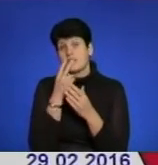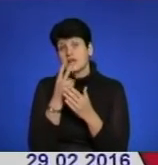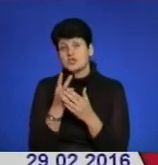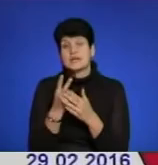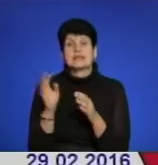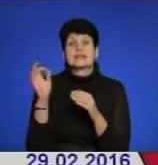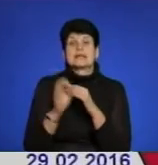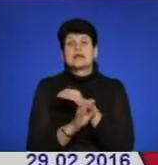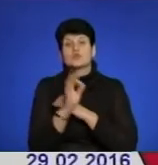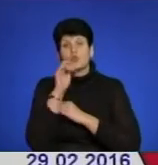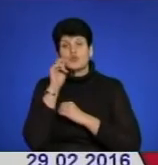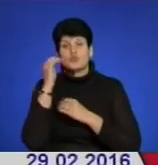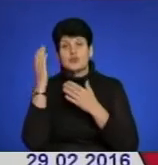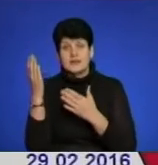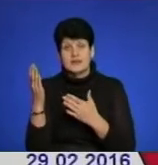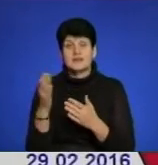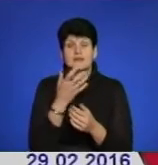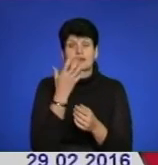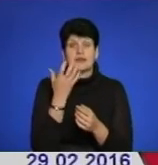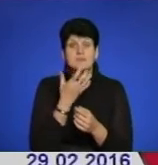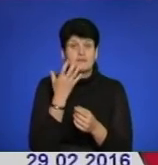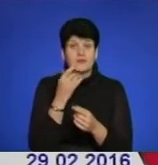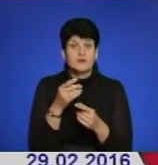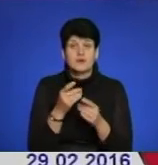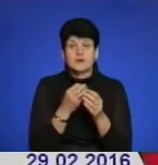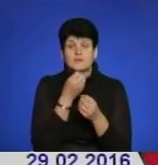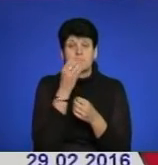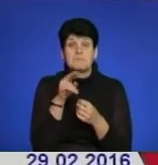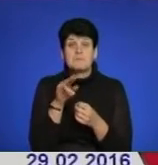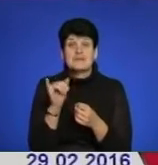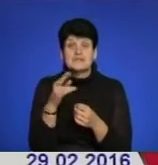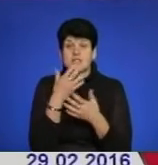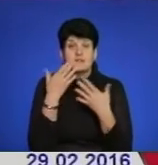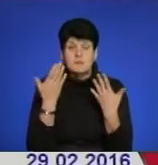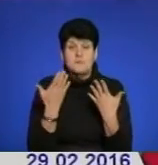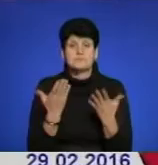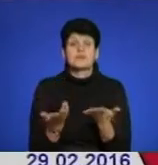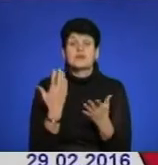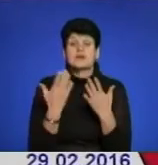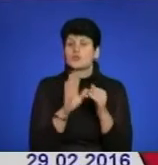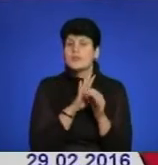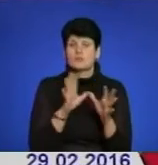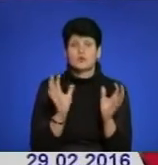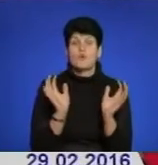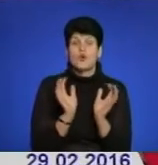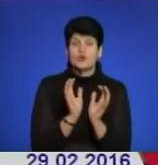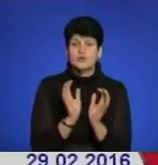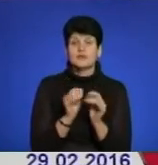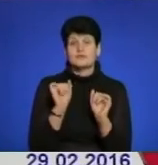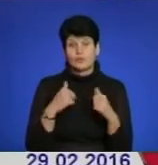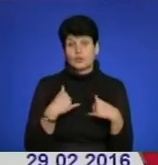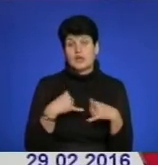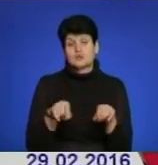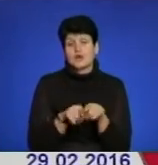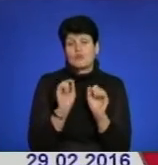взагалі. Цей вид не поширений. Якщо ми не будемо охороняти рослину, підсніжник може зникнути і в нас,